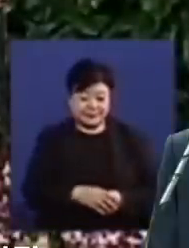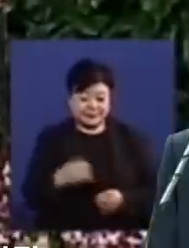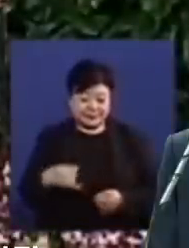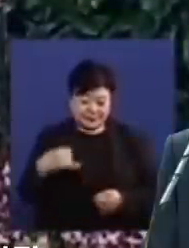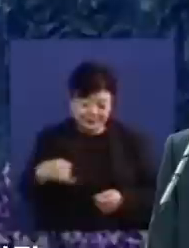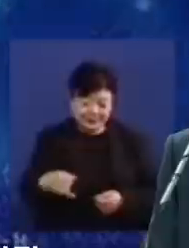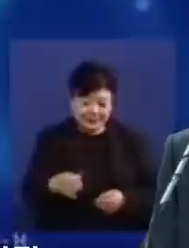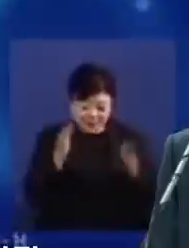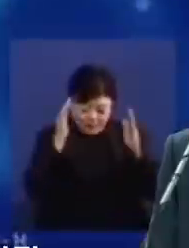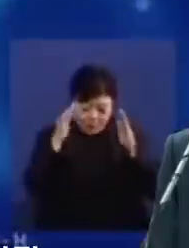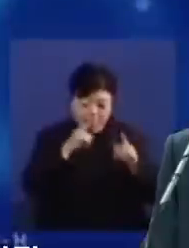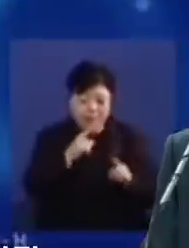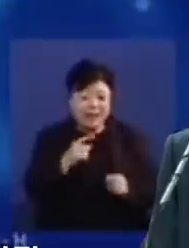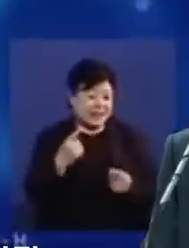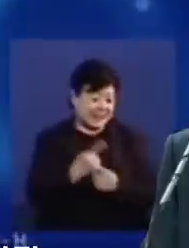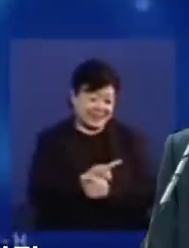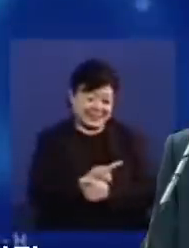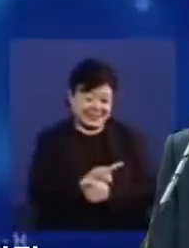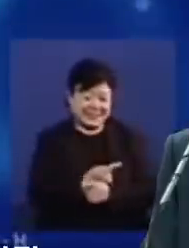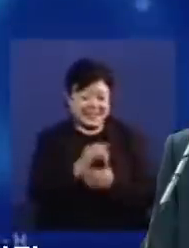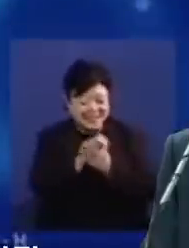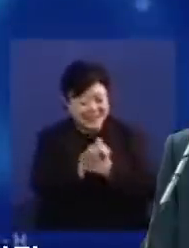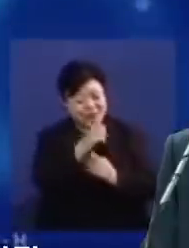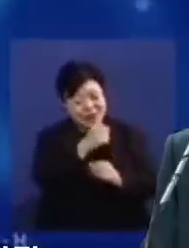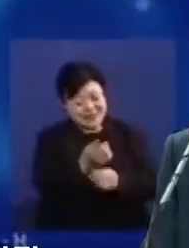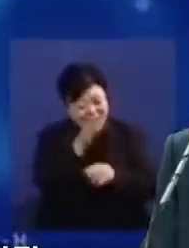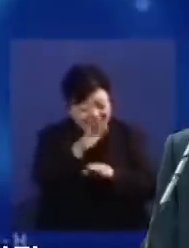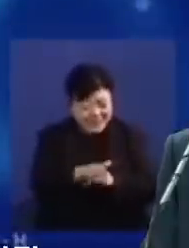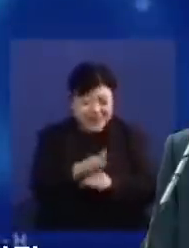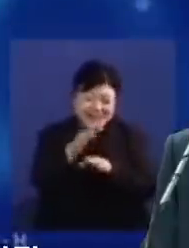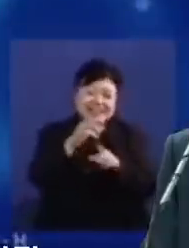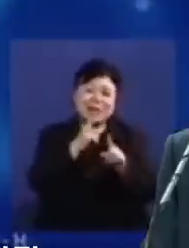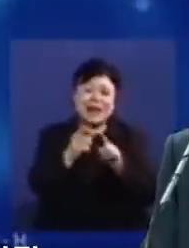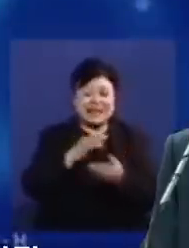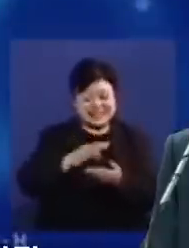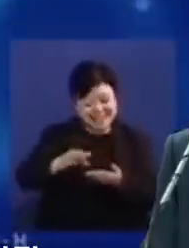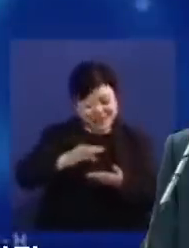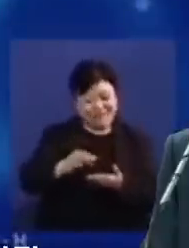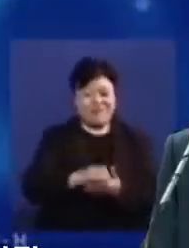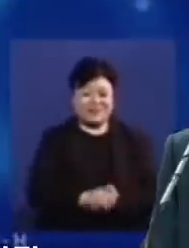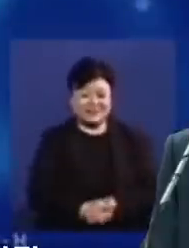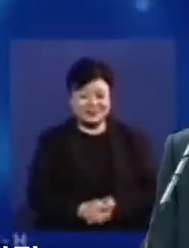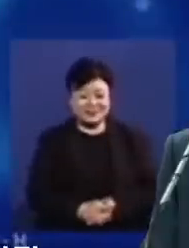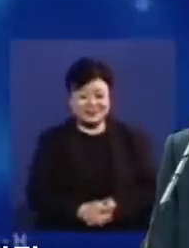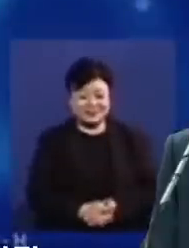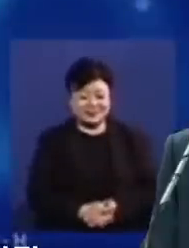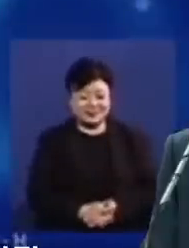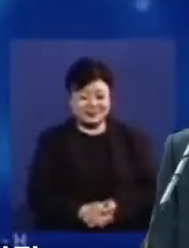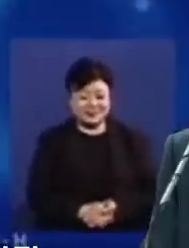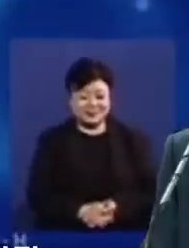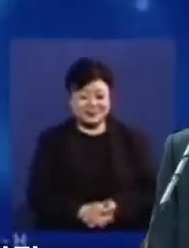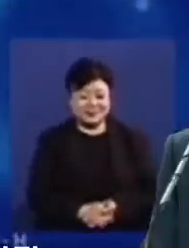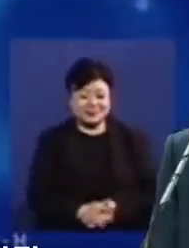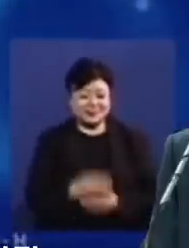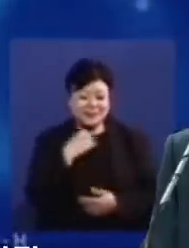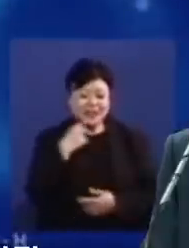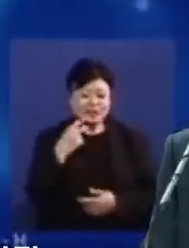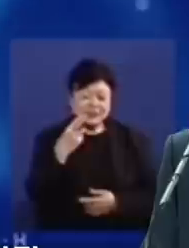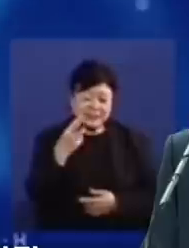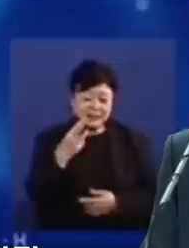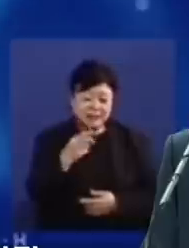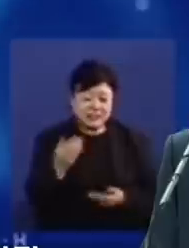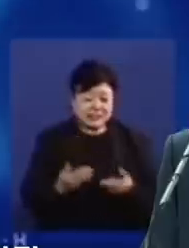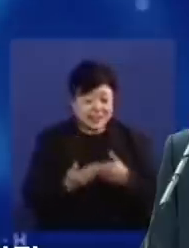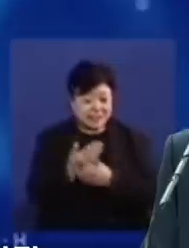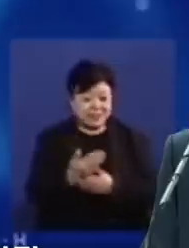아이들에게 공부하라는 말 대신 기도하자 예배드리자는 말을 더 자주 했다는 것입니다. 두세 살부터 무슨 일이